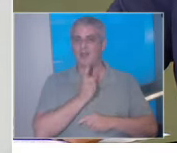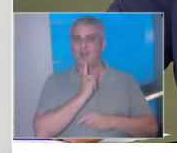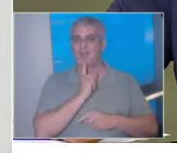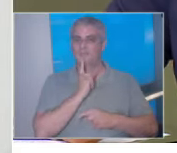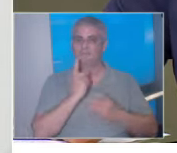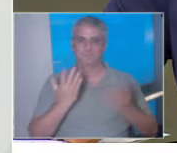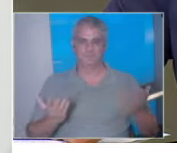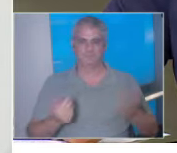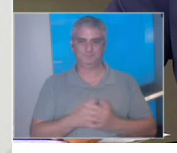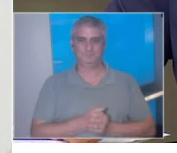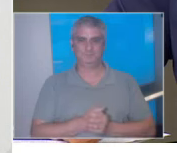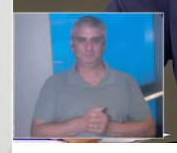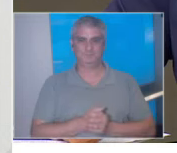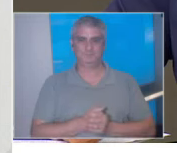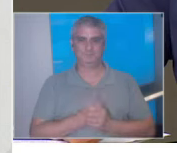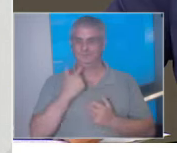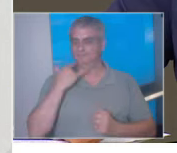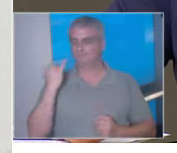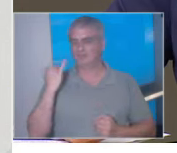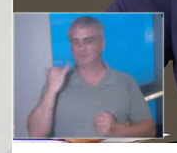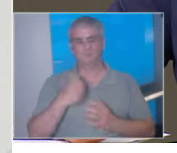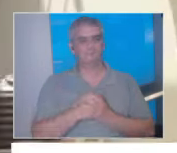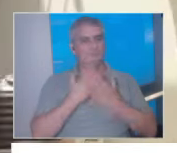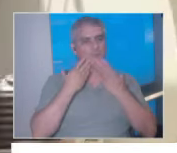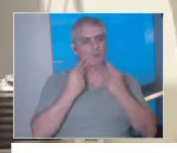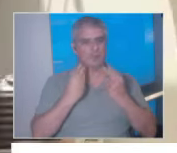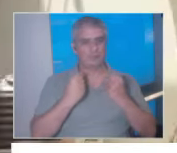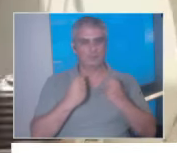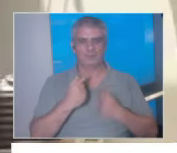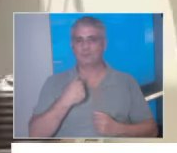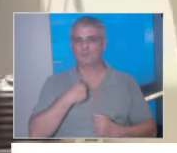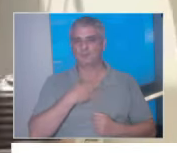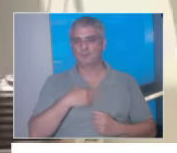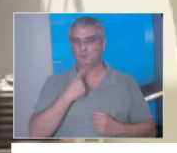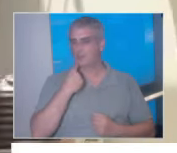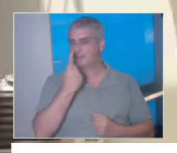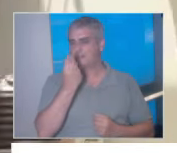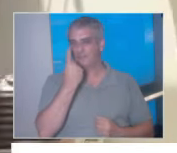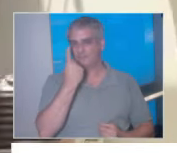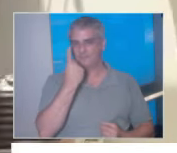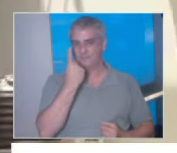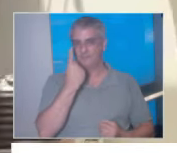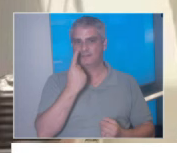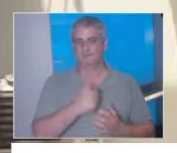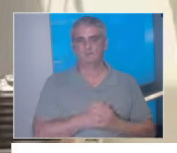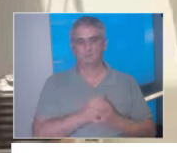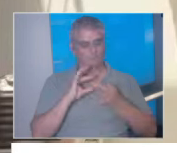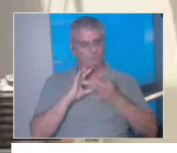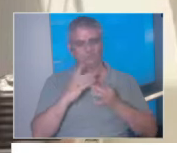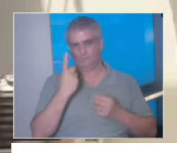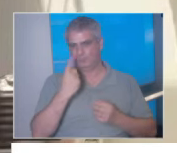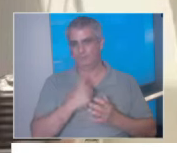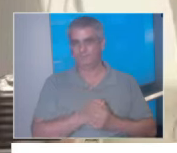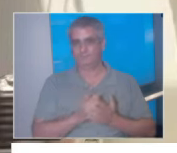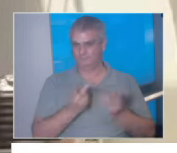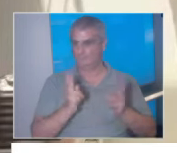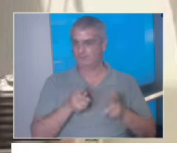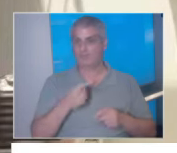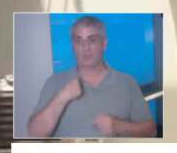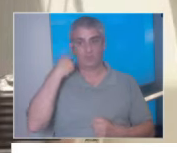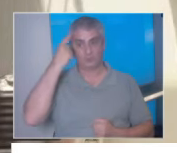מספיקות לנו, אז תודה רבה לך, לוי אבקסיס. אני יכולה לומר רק דבר. אם אפשר משפט אחרון. אפשר.